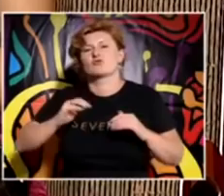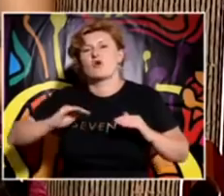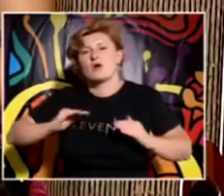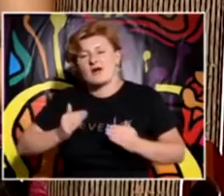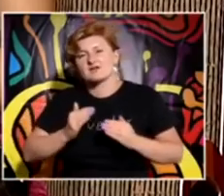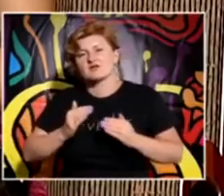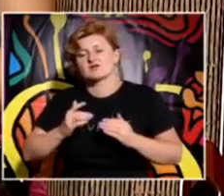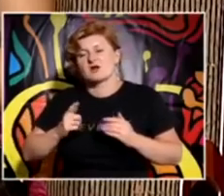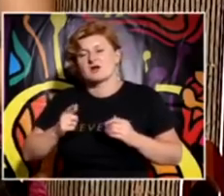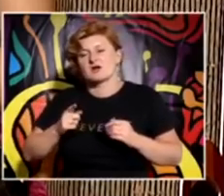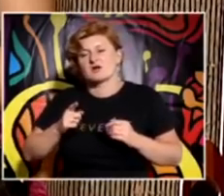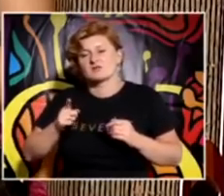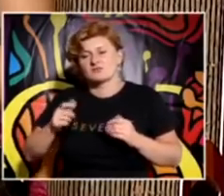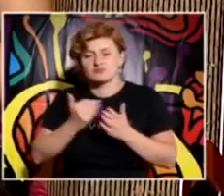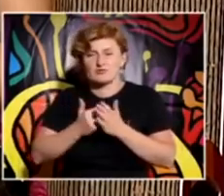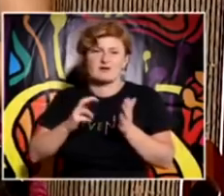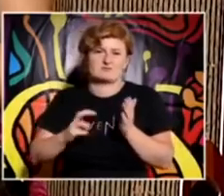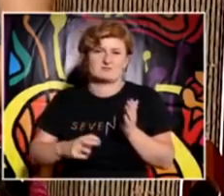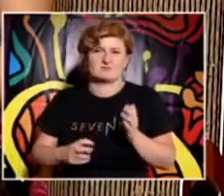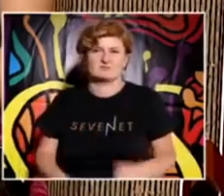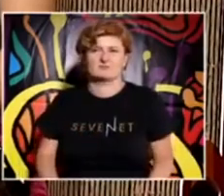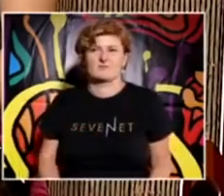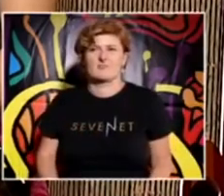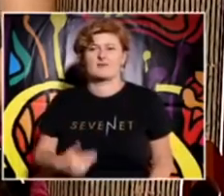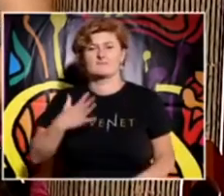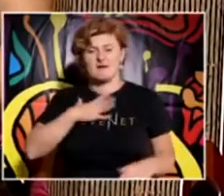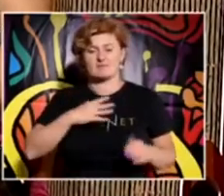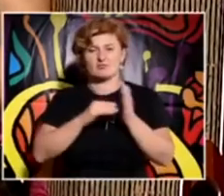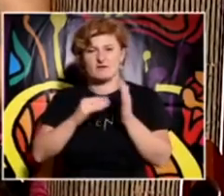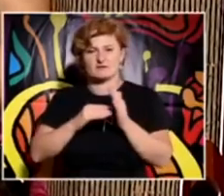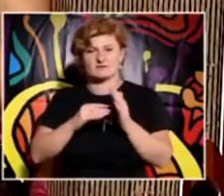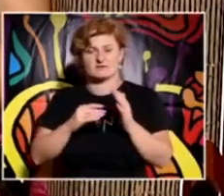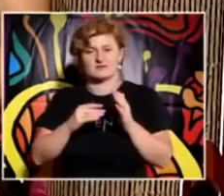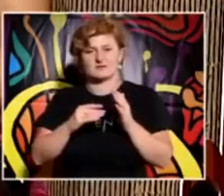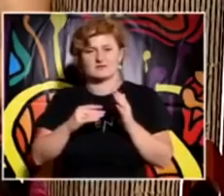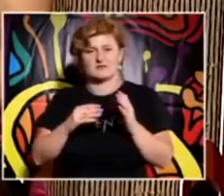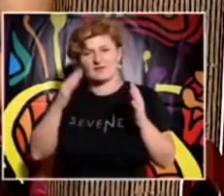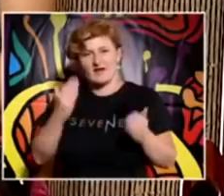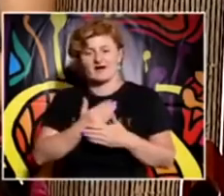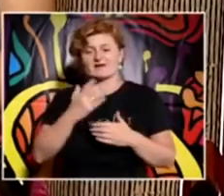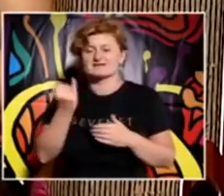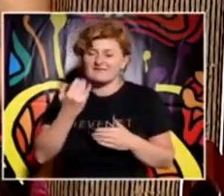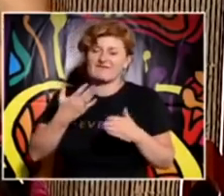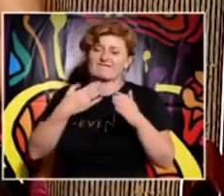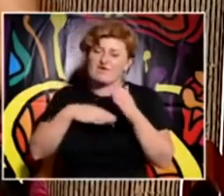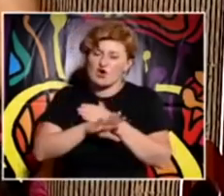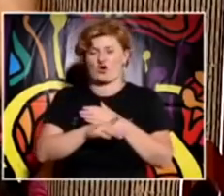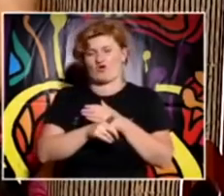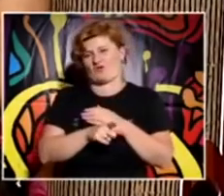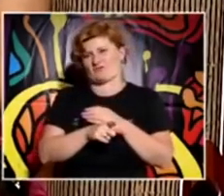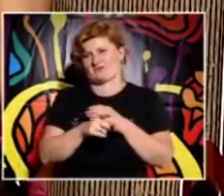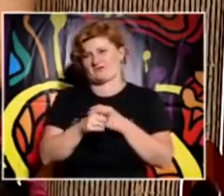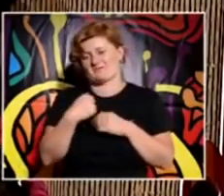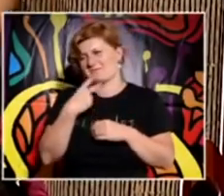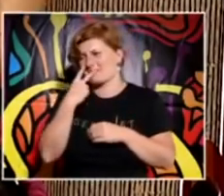ten spontan. Akurat my mamy takie doświadczenia ze spontanem, że zawsze jakoś to jednak wychodzi, jak tak sobie patrzę z